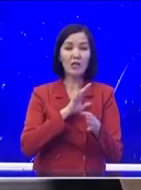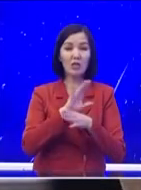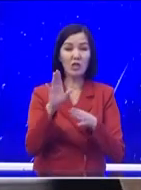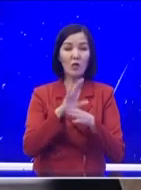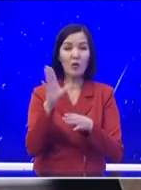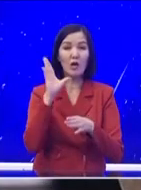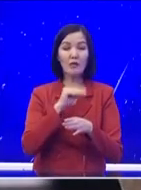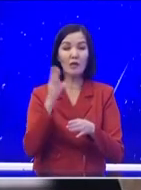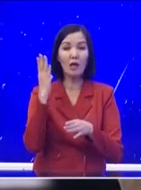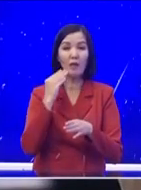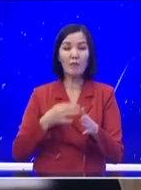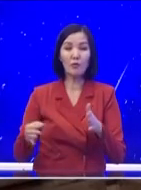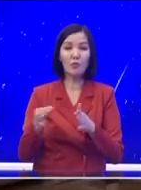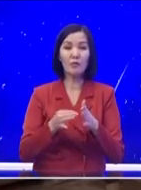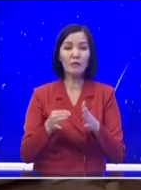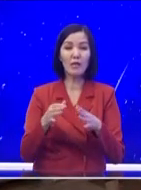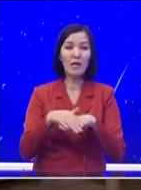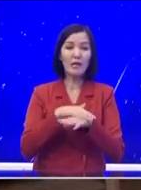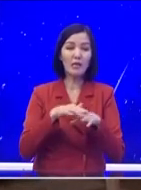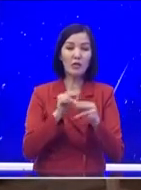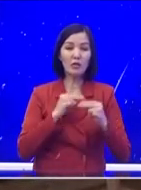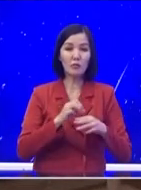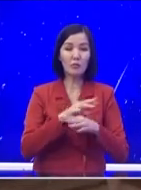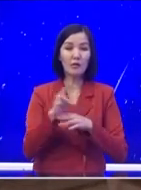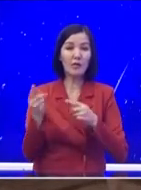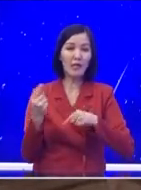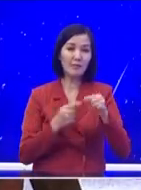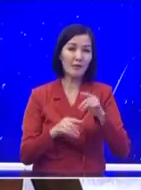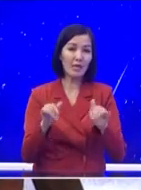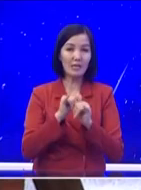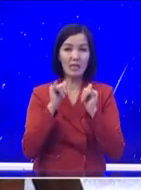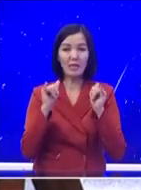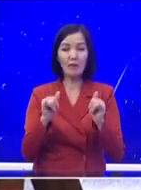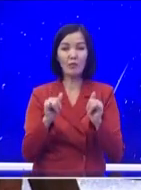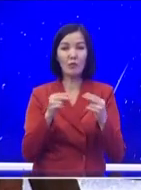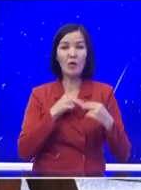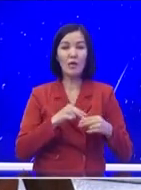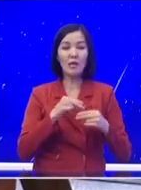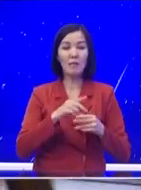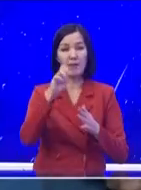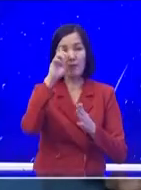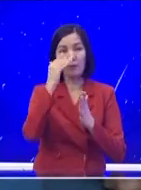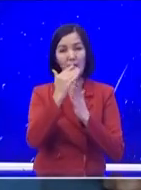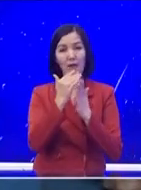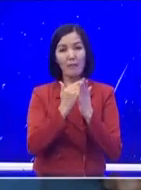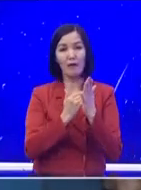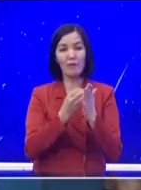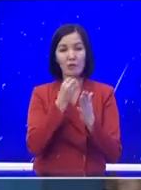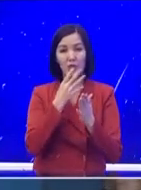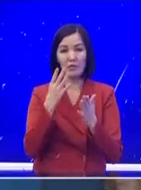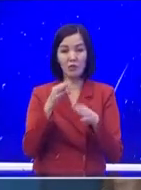Жалпы Алматы облысында нәтижелі жұмыспен қамту және жаппай кәсіпкерлікті дамыту еңбек мемлекеттік бағдарламасы